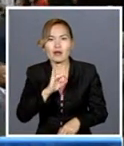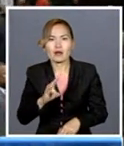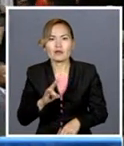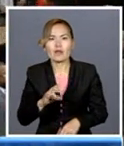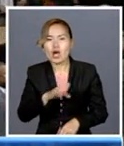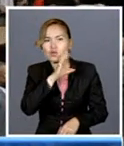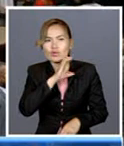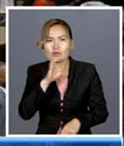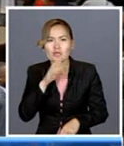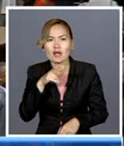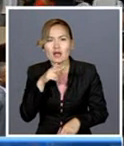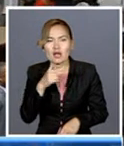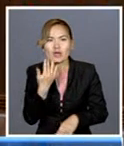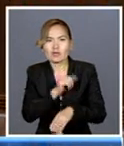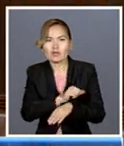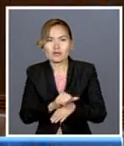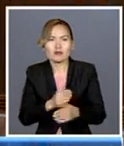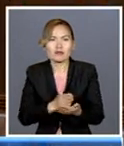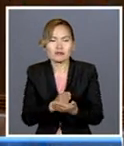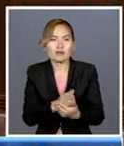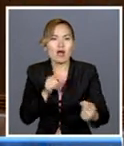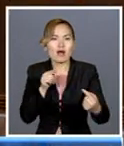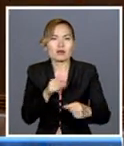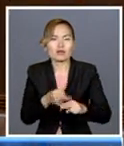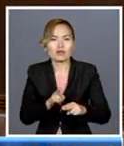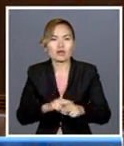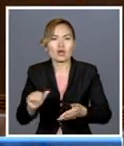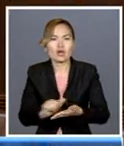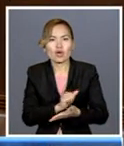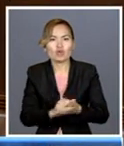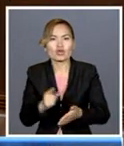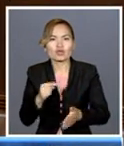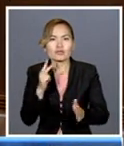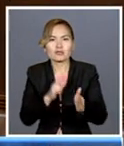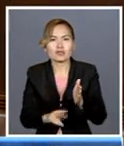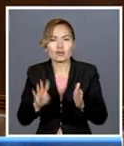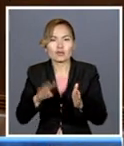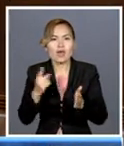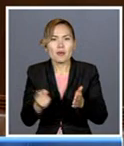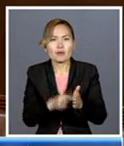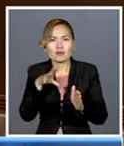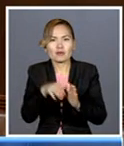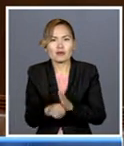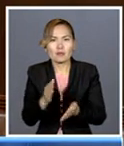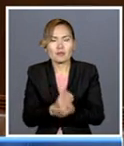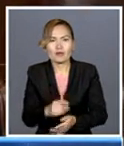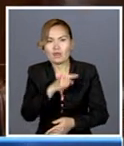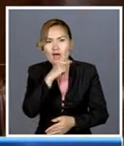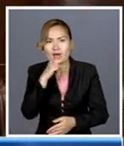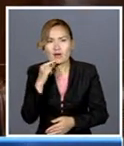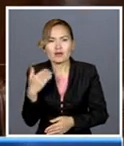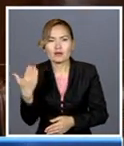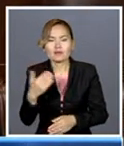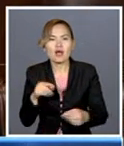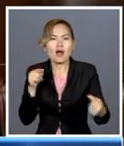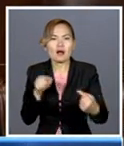Корея тәрізді сыртқы саяси қарсыласына айналып отыр. Құжат 185 беттен тұрады. Соның жартысы Ресей хақында. Заңда